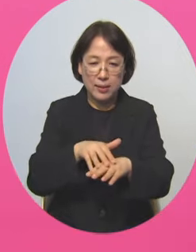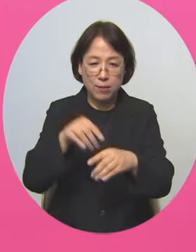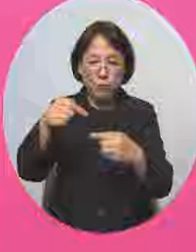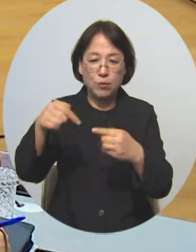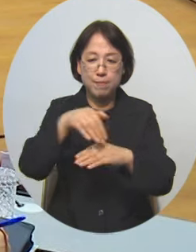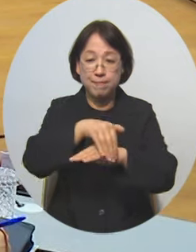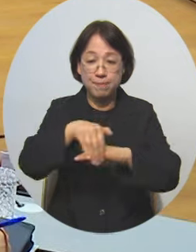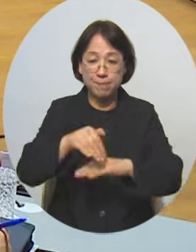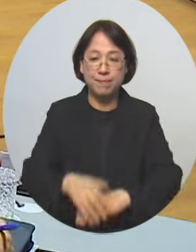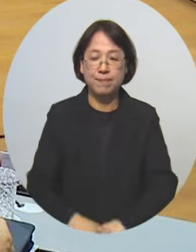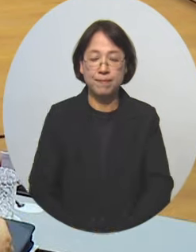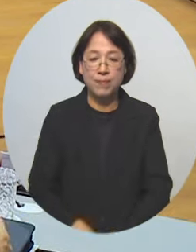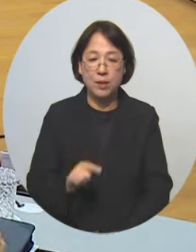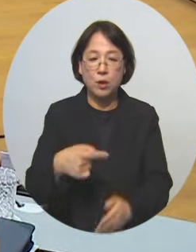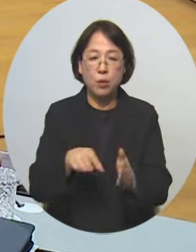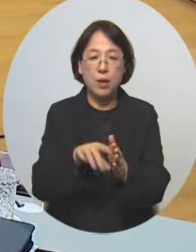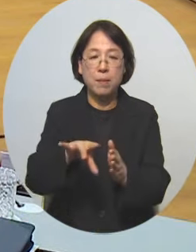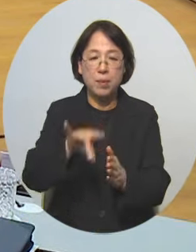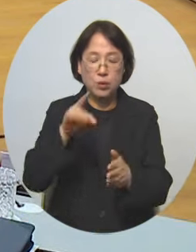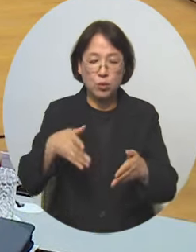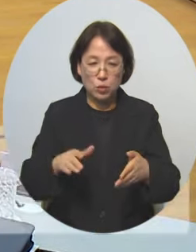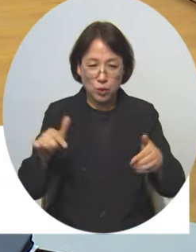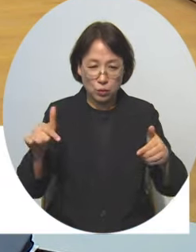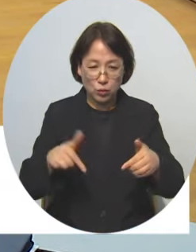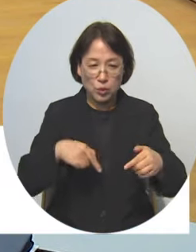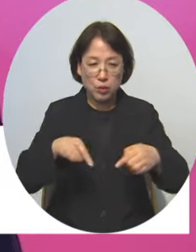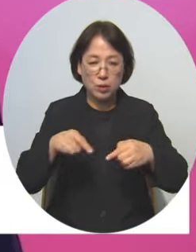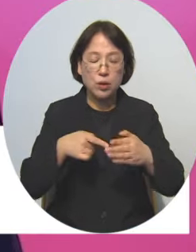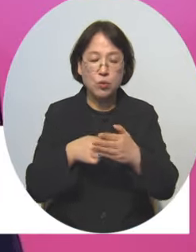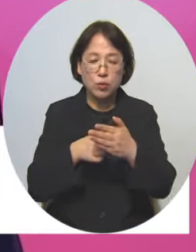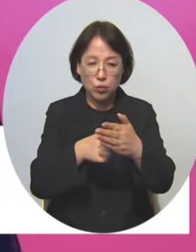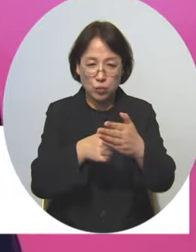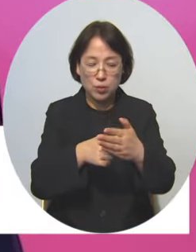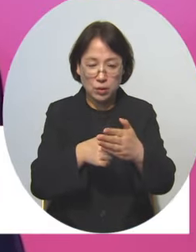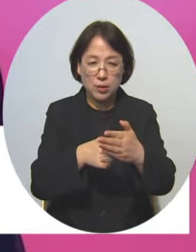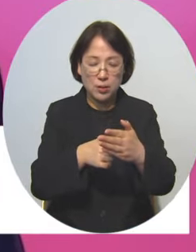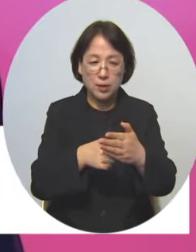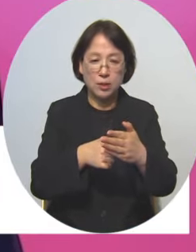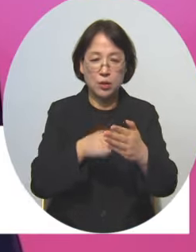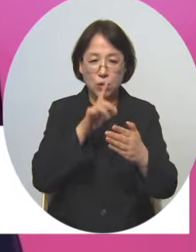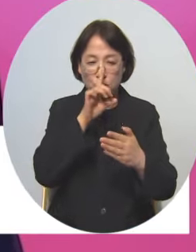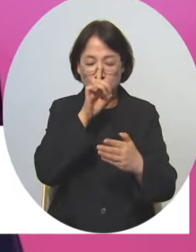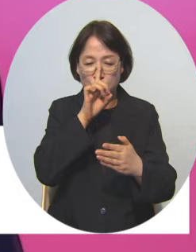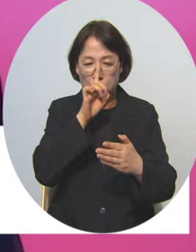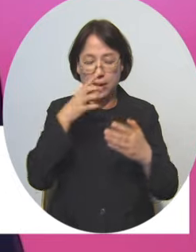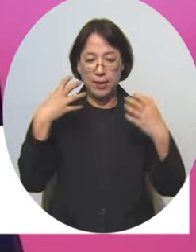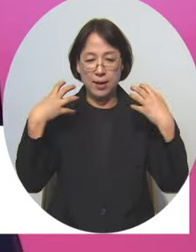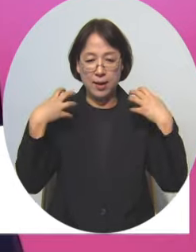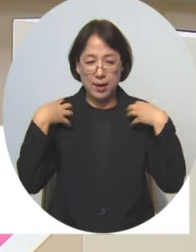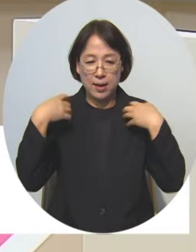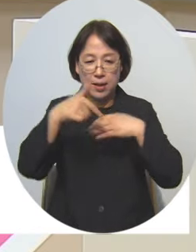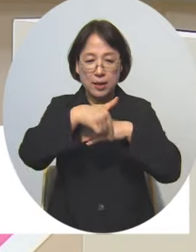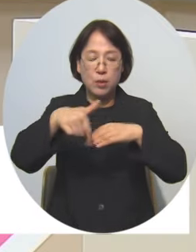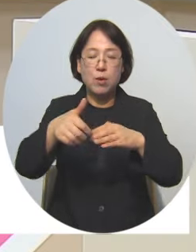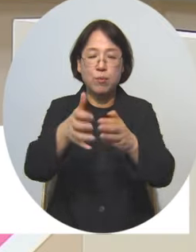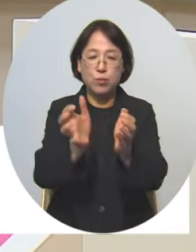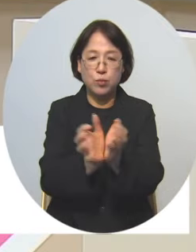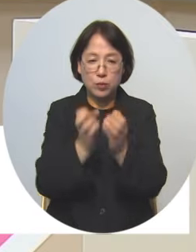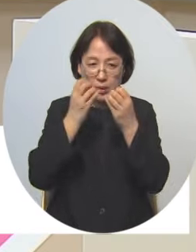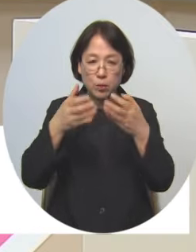것입니다. 이를 위해 먼저 저출생 정책 추진의 컨트롤타워 역할을 할 인구전략기획부를 신설합니다.